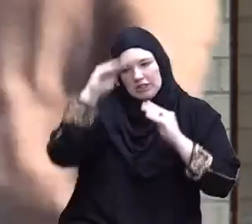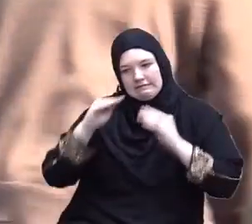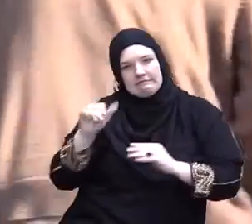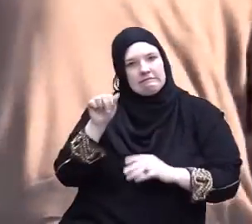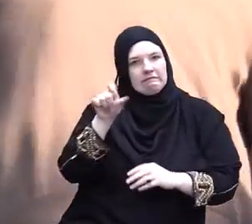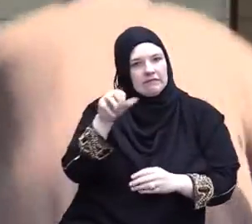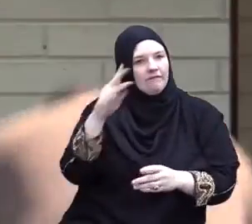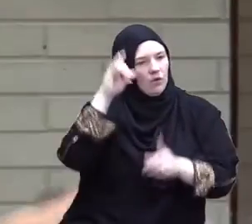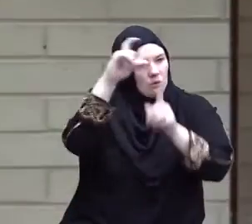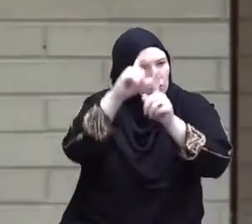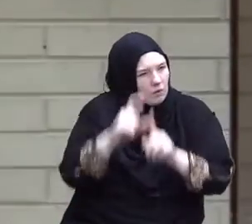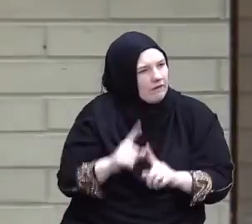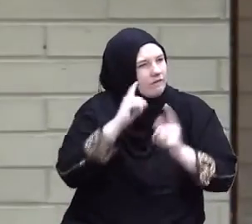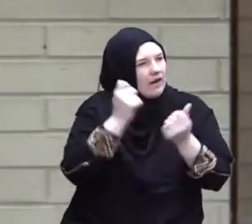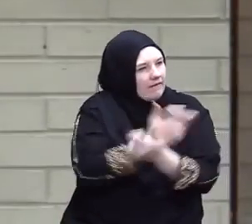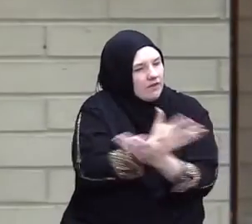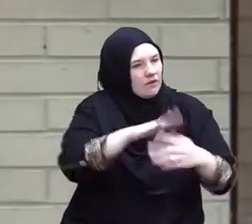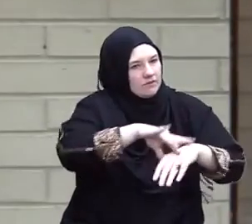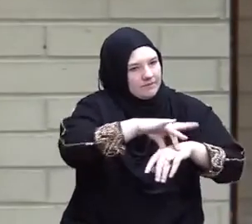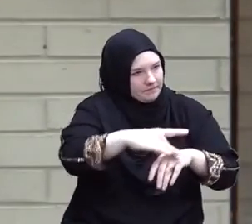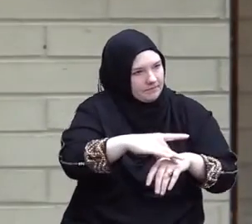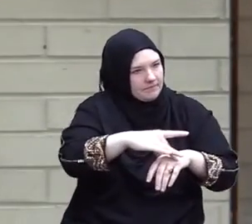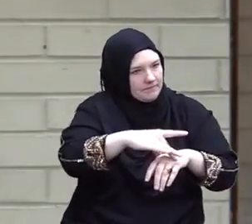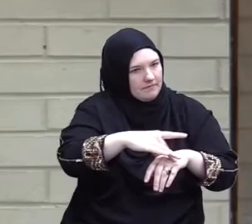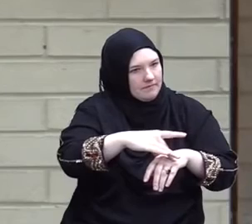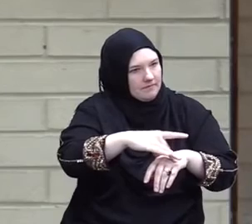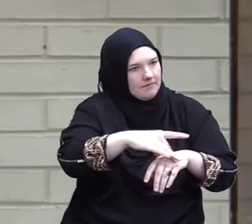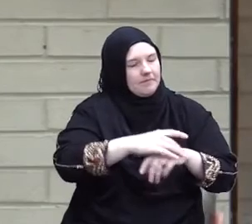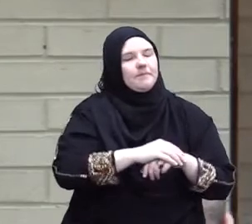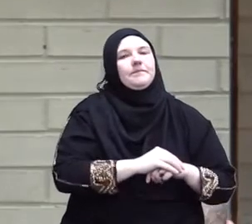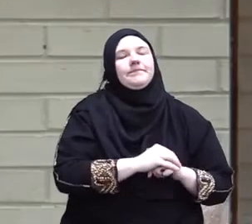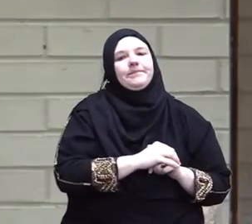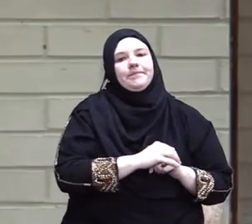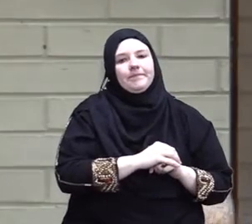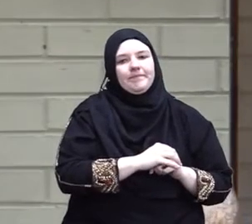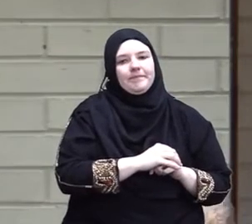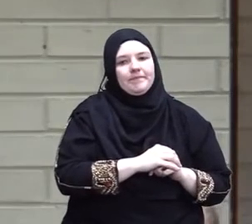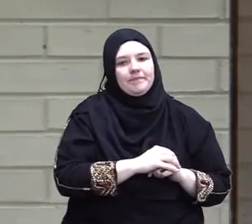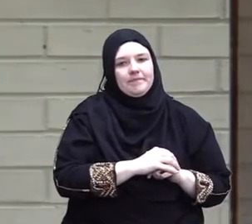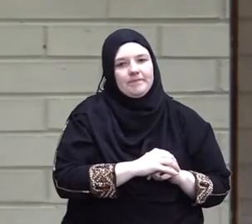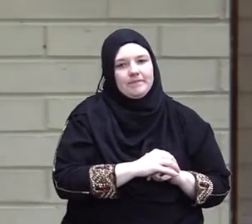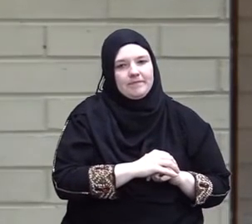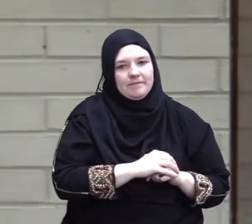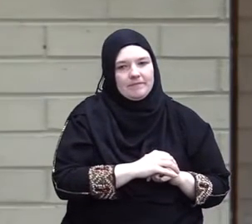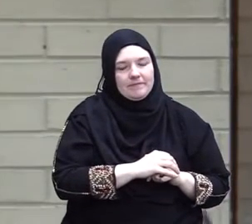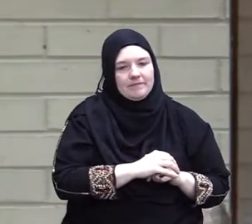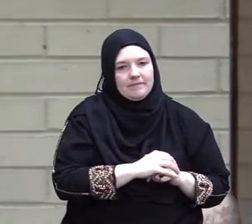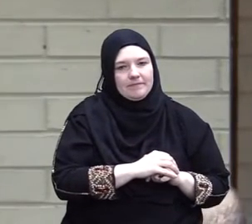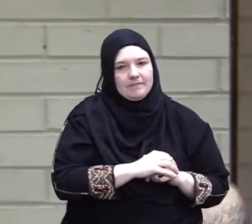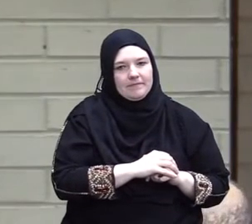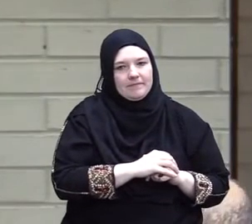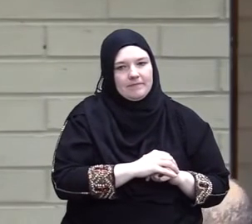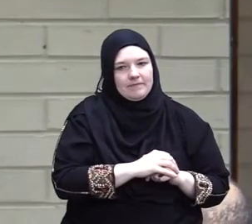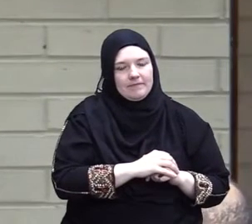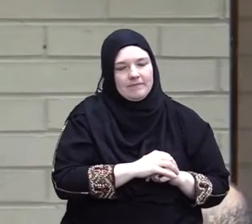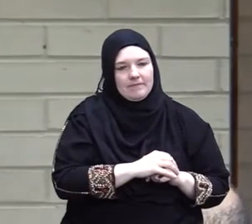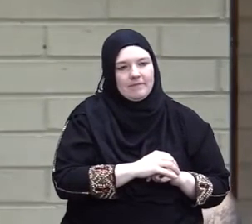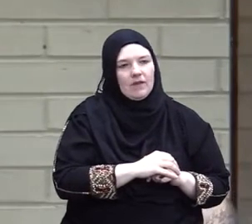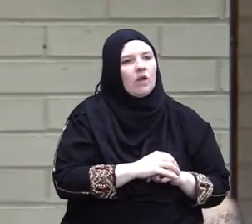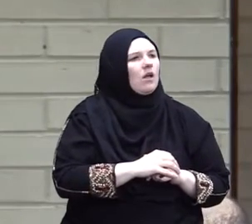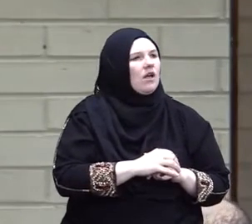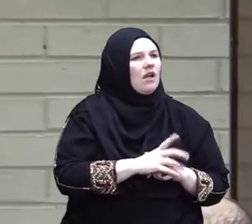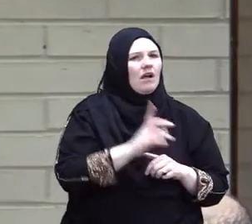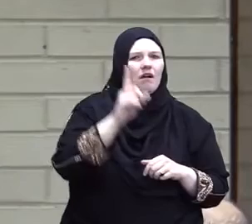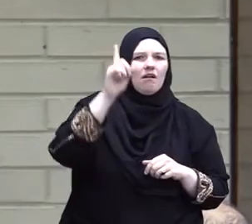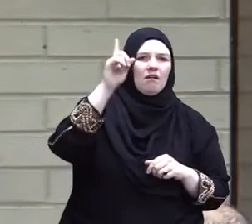بِحَمْدِكَ وَنُقَدِّسُ لَكَ Would you place therein someone who would deny you, who would